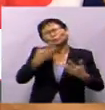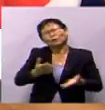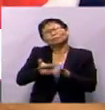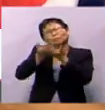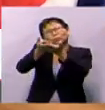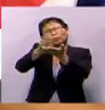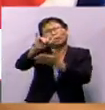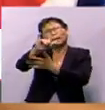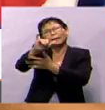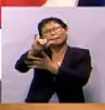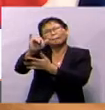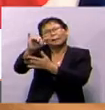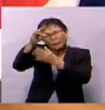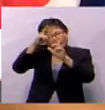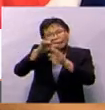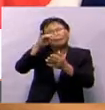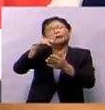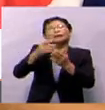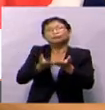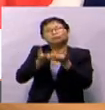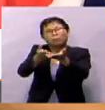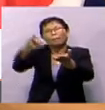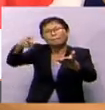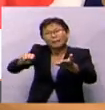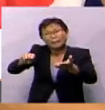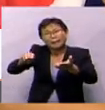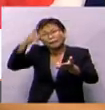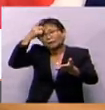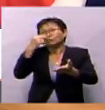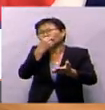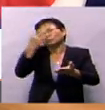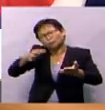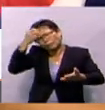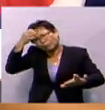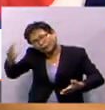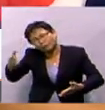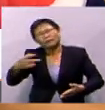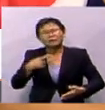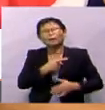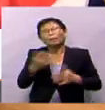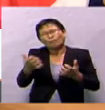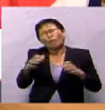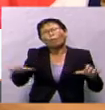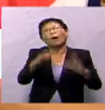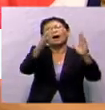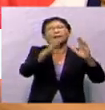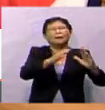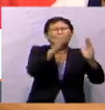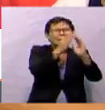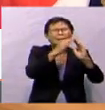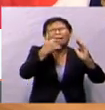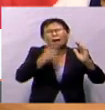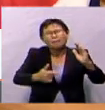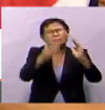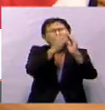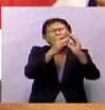Berhormat Perdana Menteri sebagai Menteri Kewangan dan juga Perdana Menteri dulu, bahawa kita pun nak buat urban renewal khususnya di